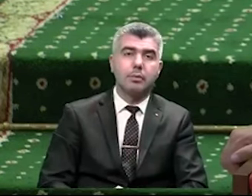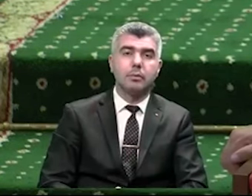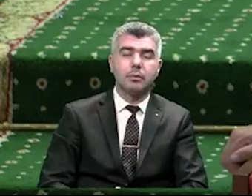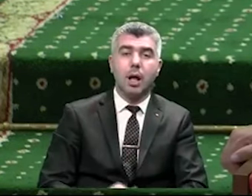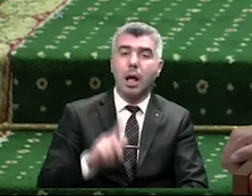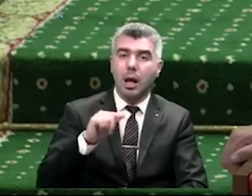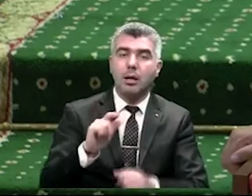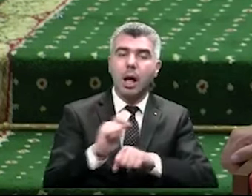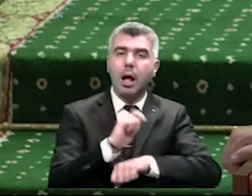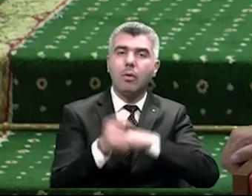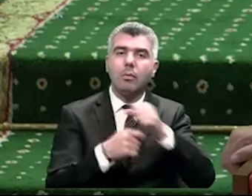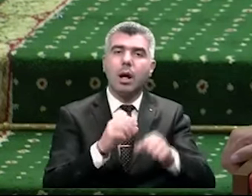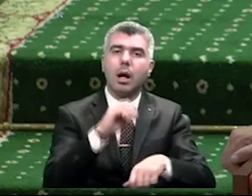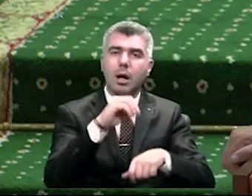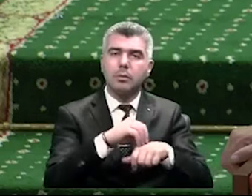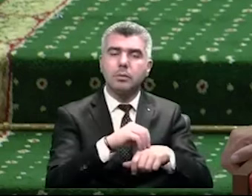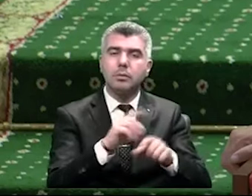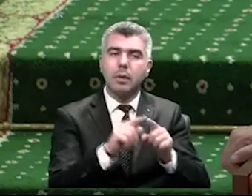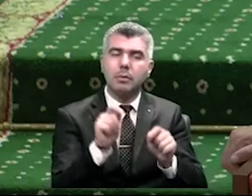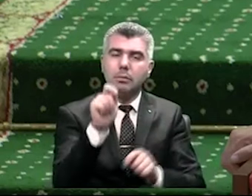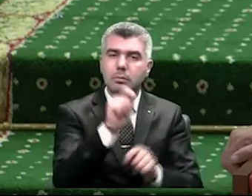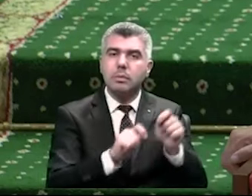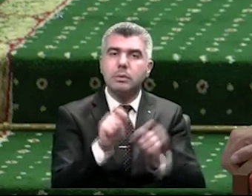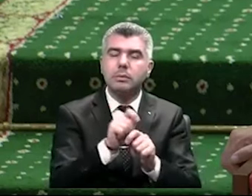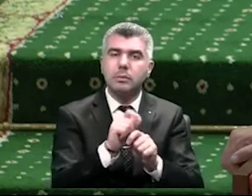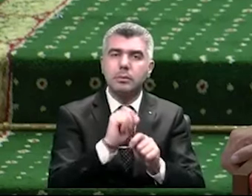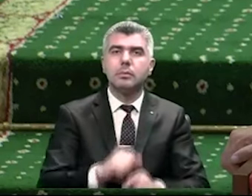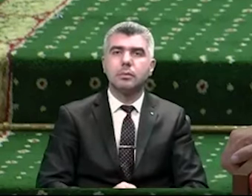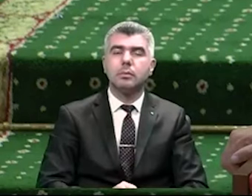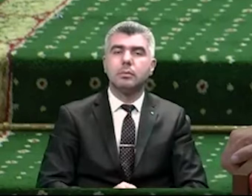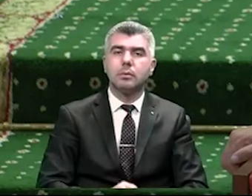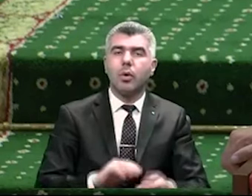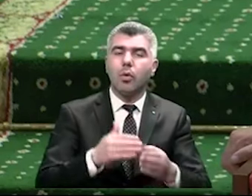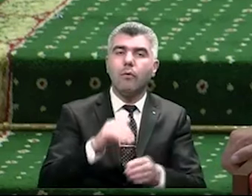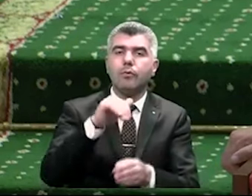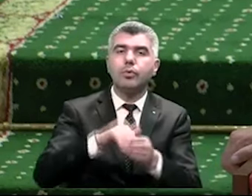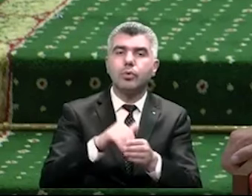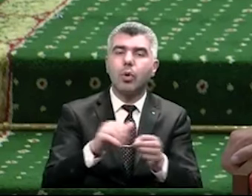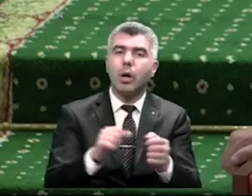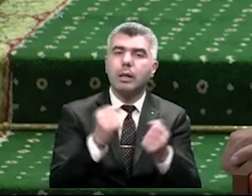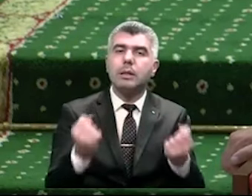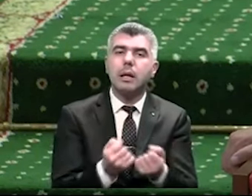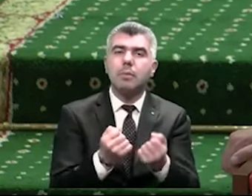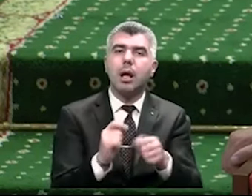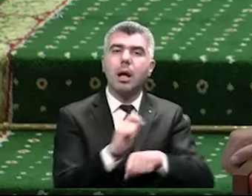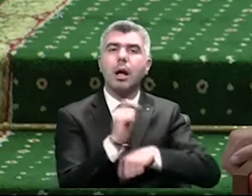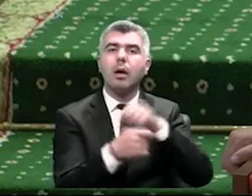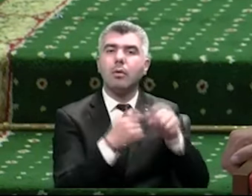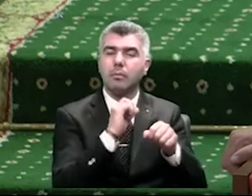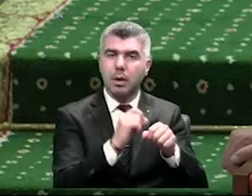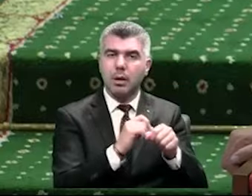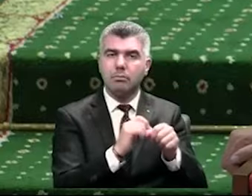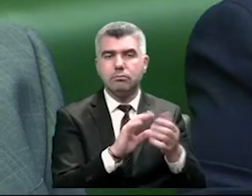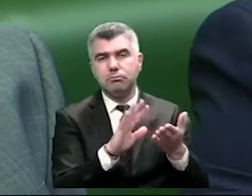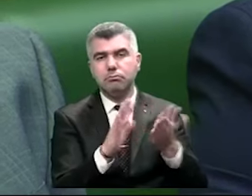الطرق القرويه التي تم استثمارها وانجازها في اطار الصندوق التنميه قرويه واللي وصلت